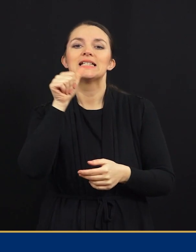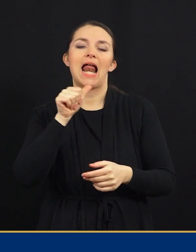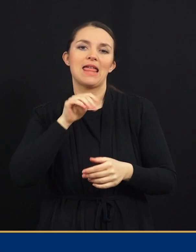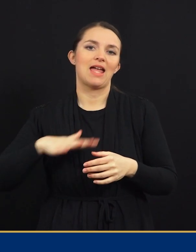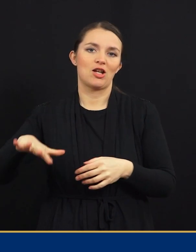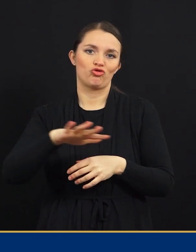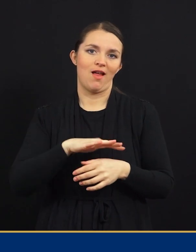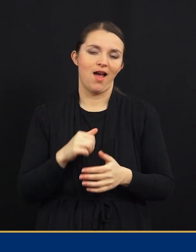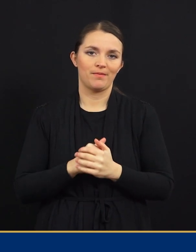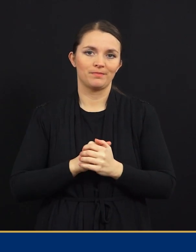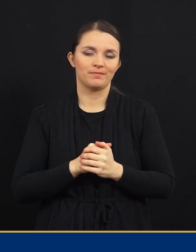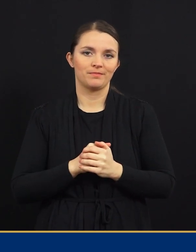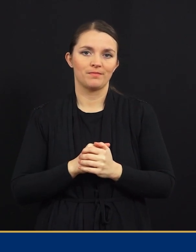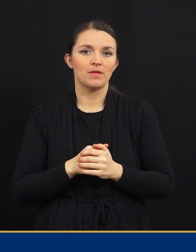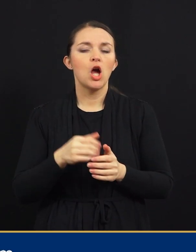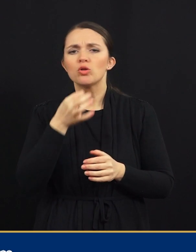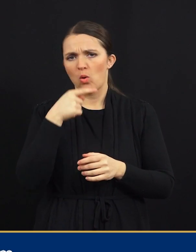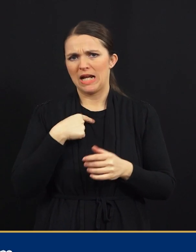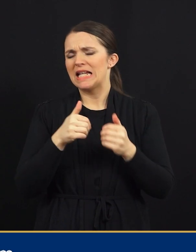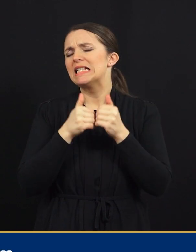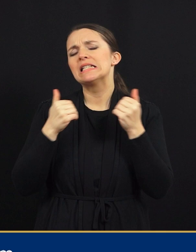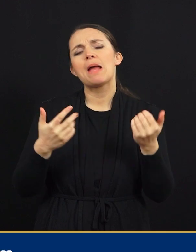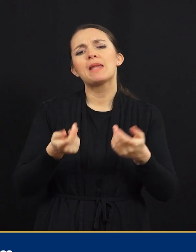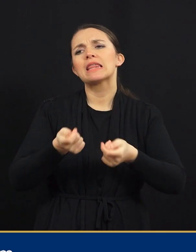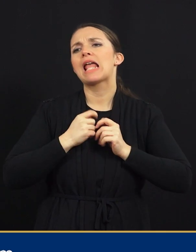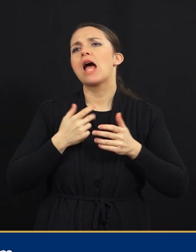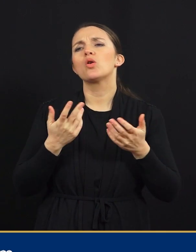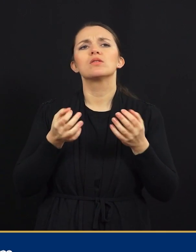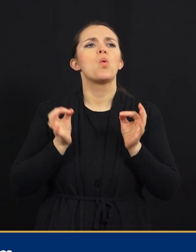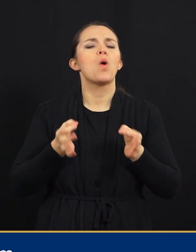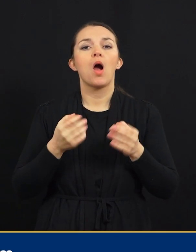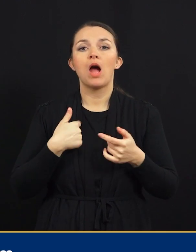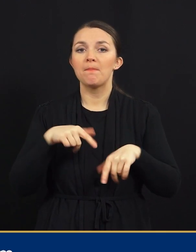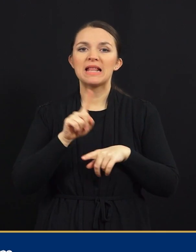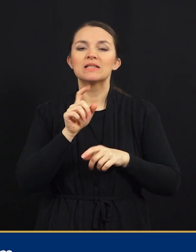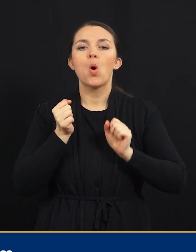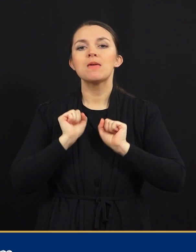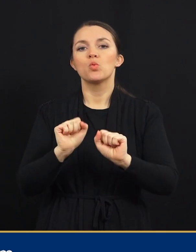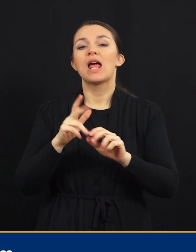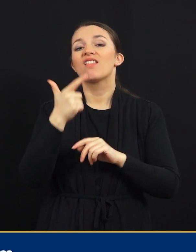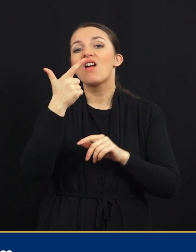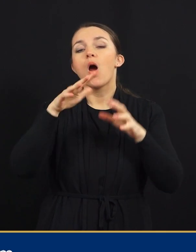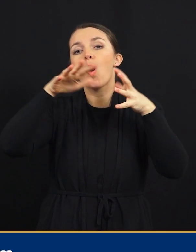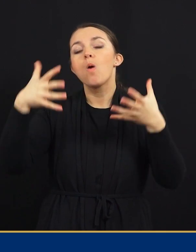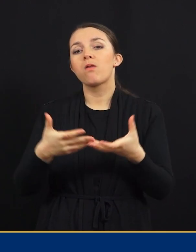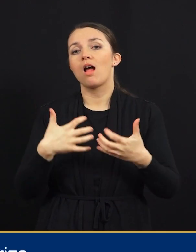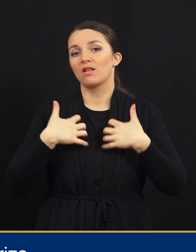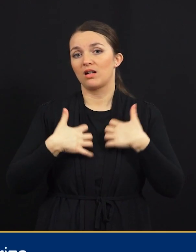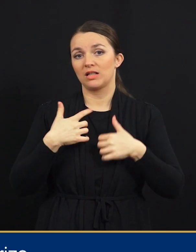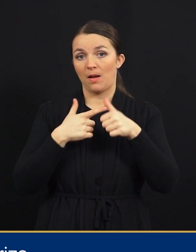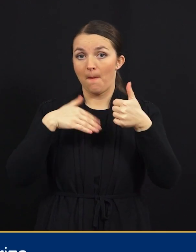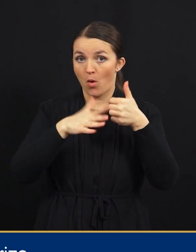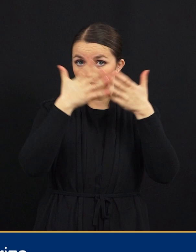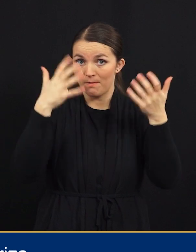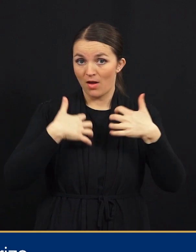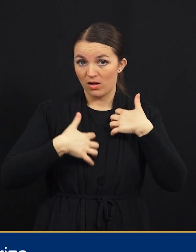dežele. Kljub tem izjemnim danostim pa tudi mi nismo imuni na dve globalni krizi. na